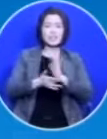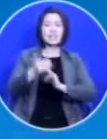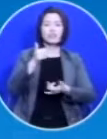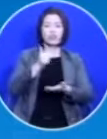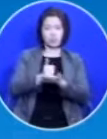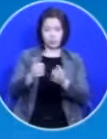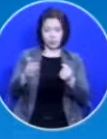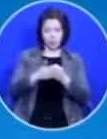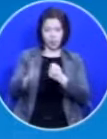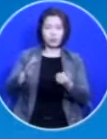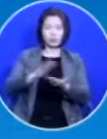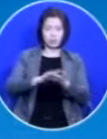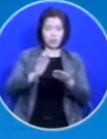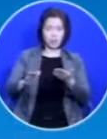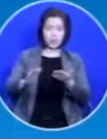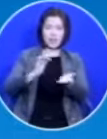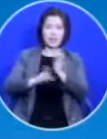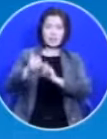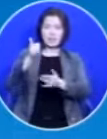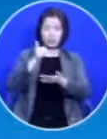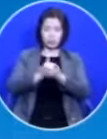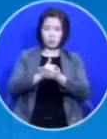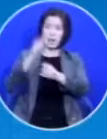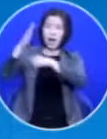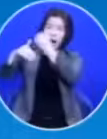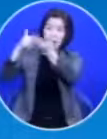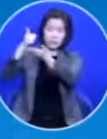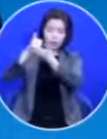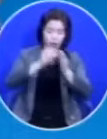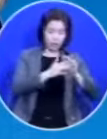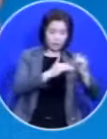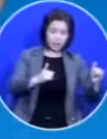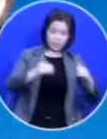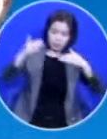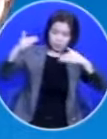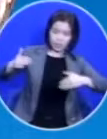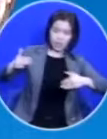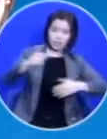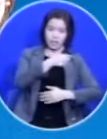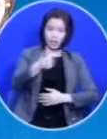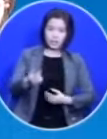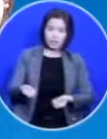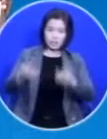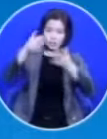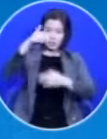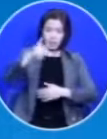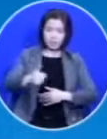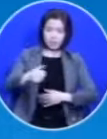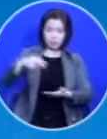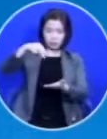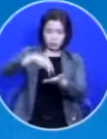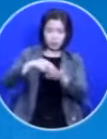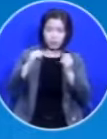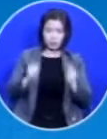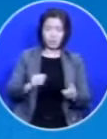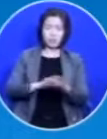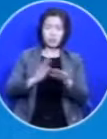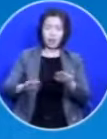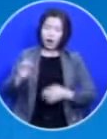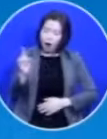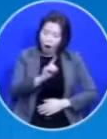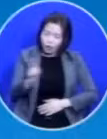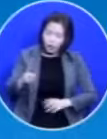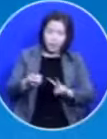때문이요 예수님이 하나님과 사람들 사이에 대제사장으로서 계십니다 어떻게 해서든지이